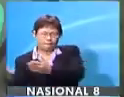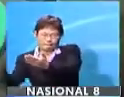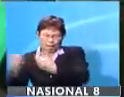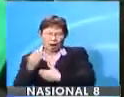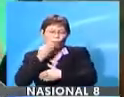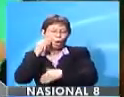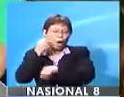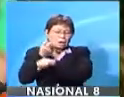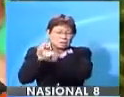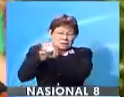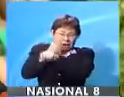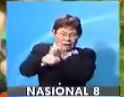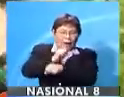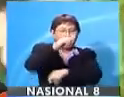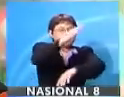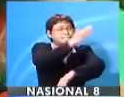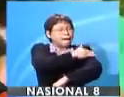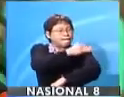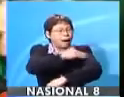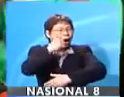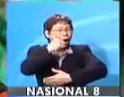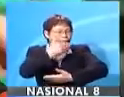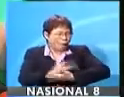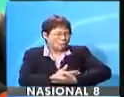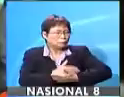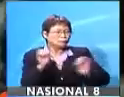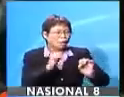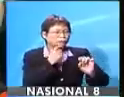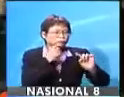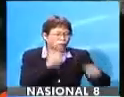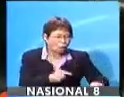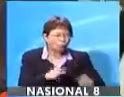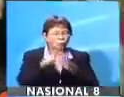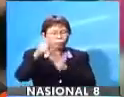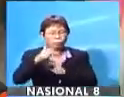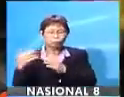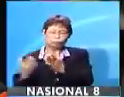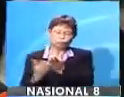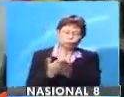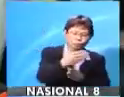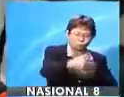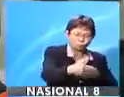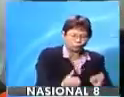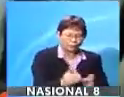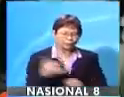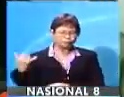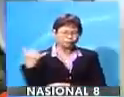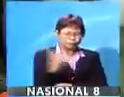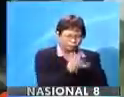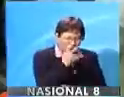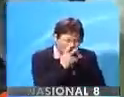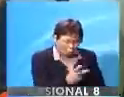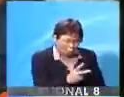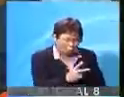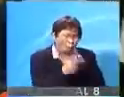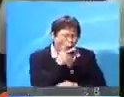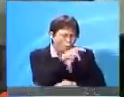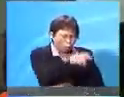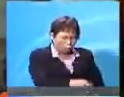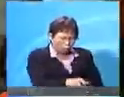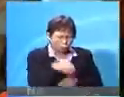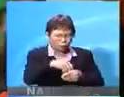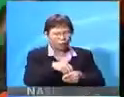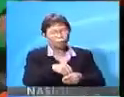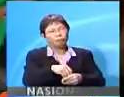kerja memanggil anaknya itu namun tidak disahut. Beliau kemudian terus ke bilik anak sulungnya itu sebelum menemui mangsa yang